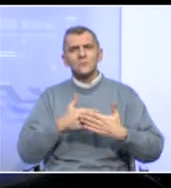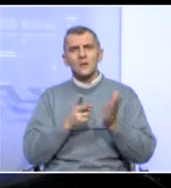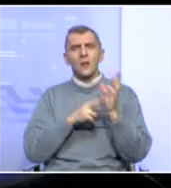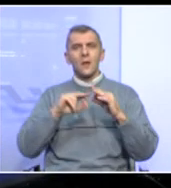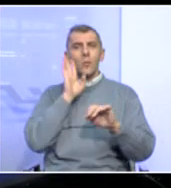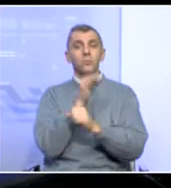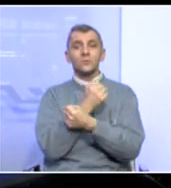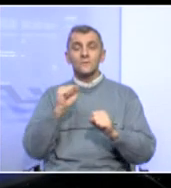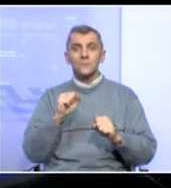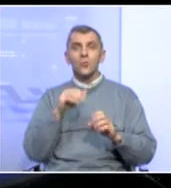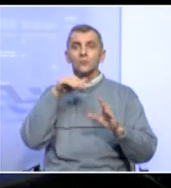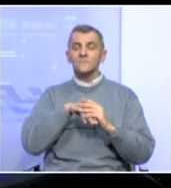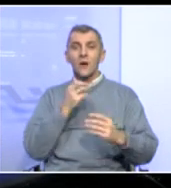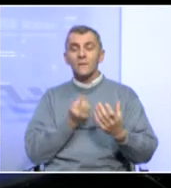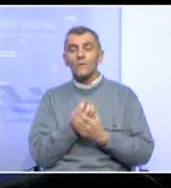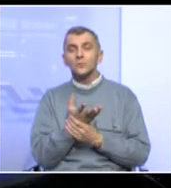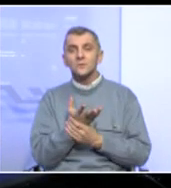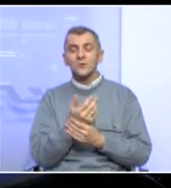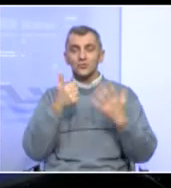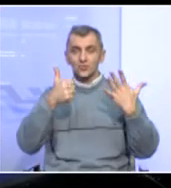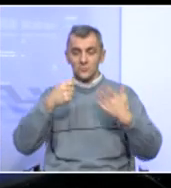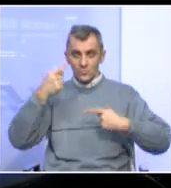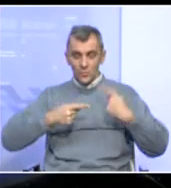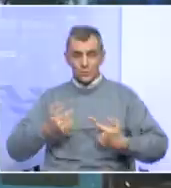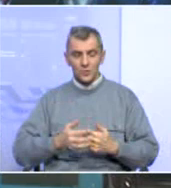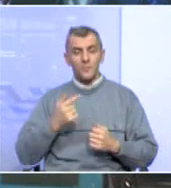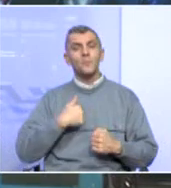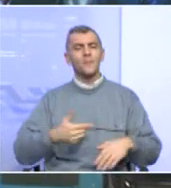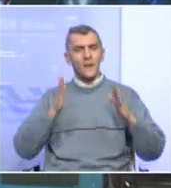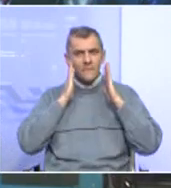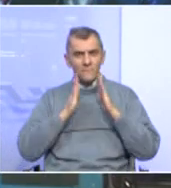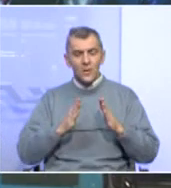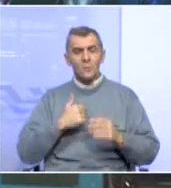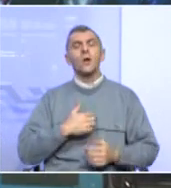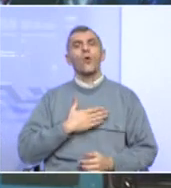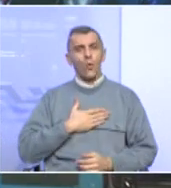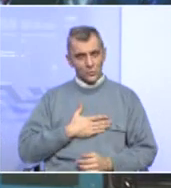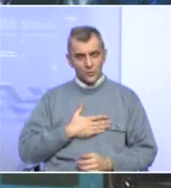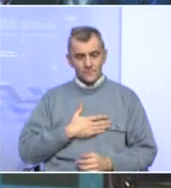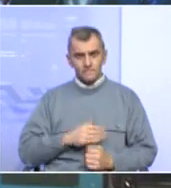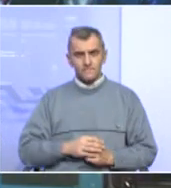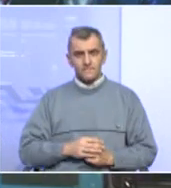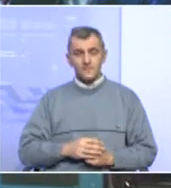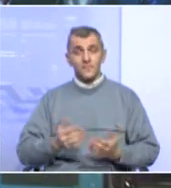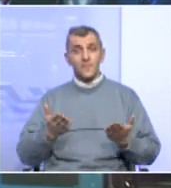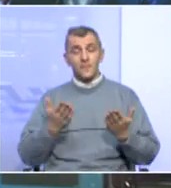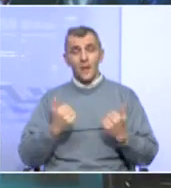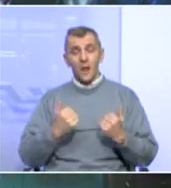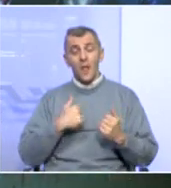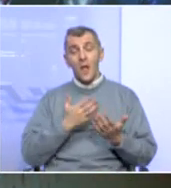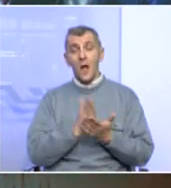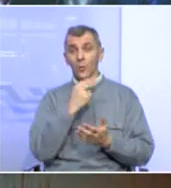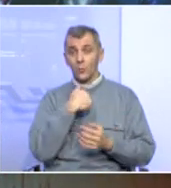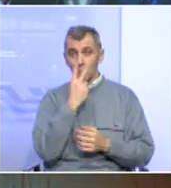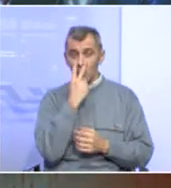i zapravo na funkcioniranje šestorke prije svega? Ja vjerujem da hoće, ali evo ako pogledamo